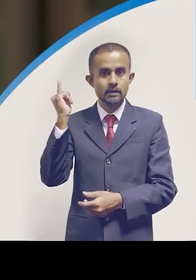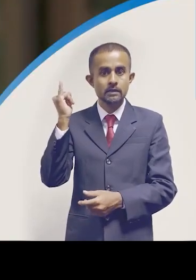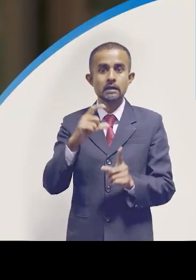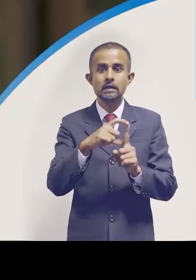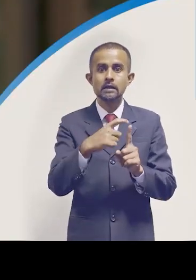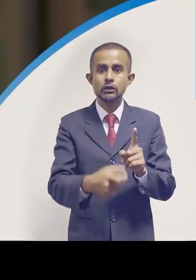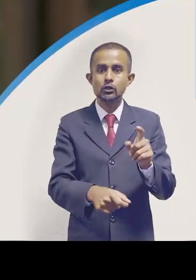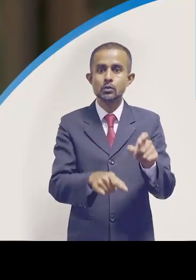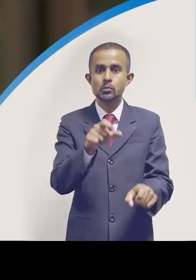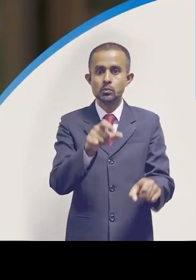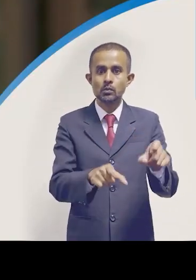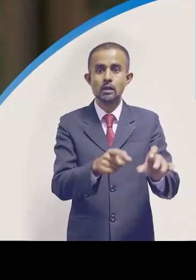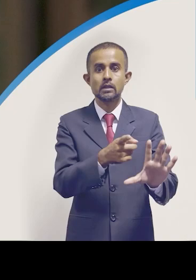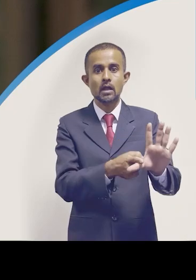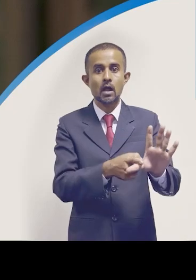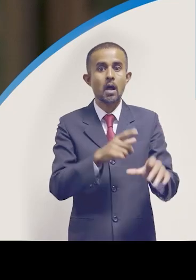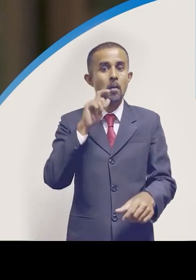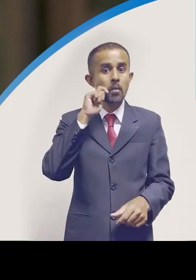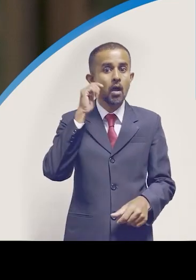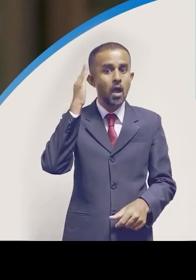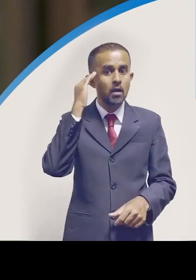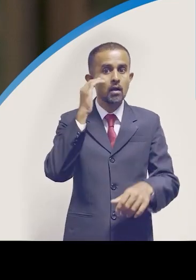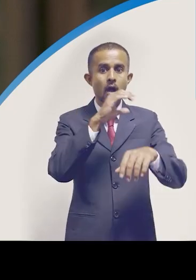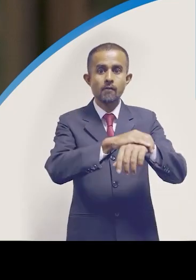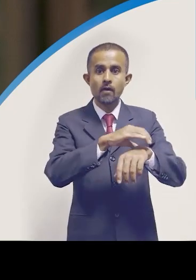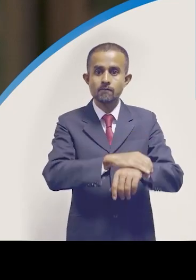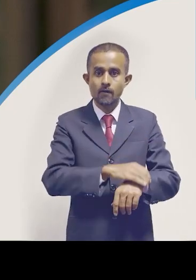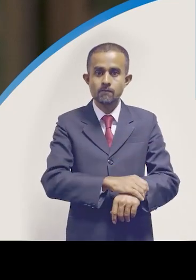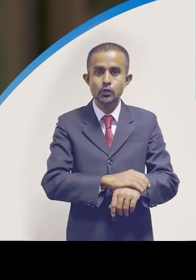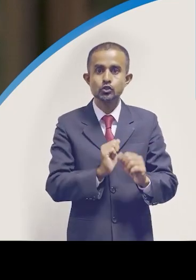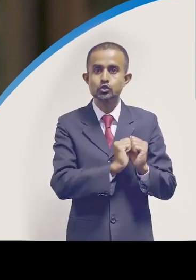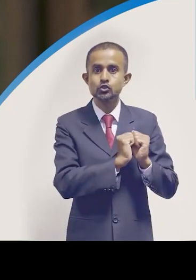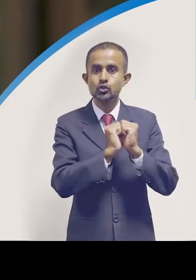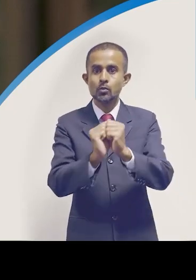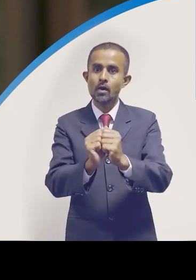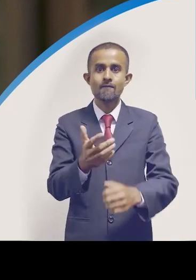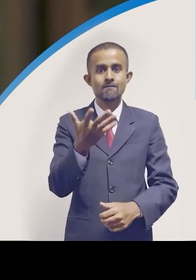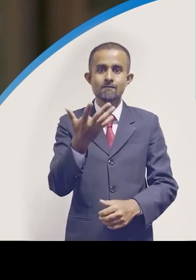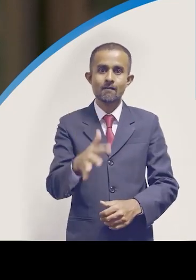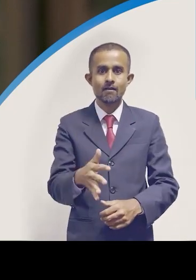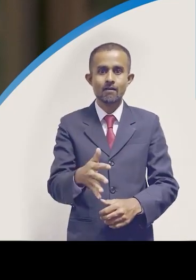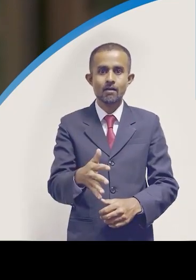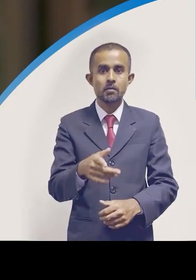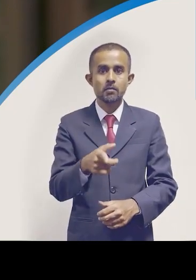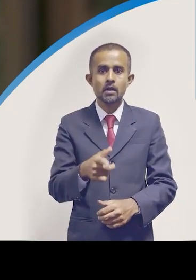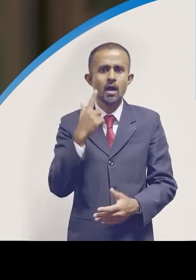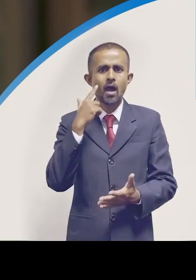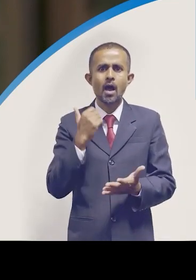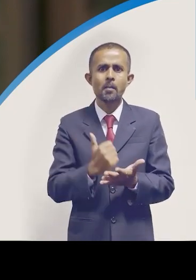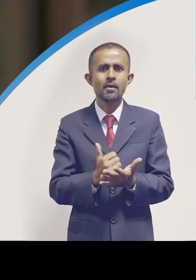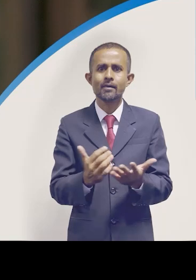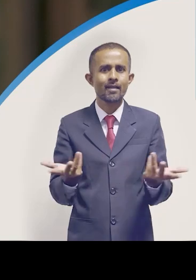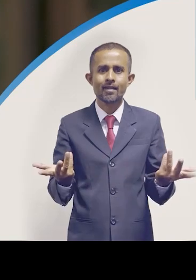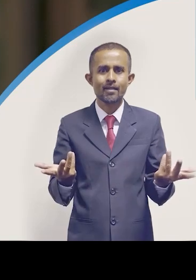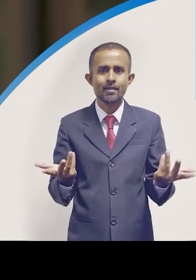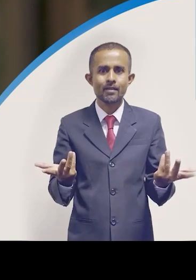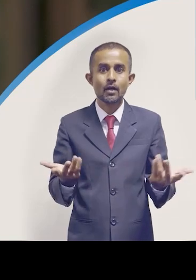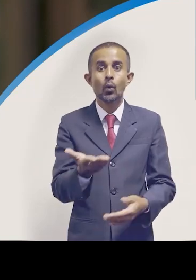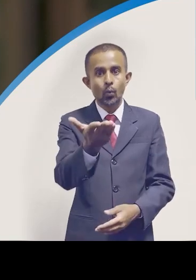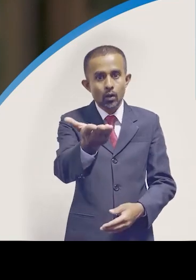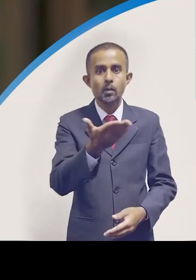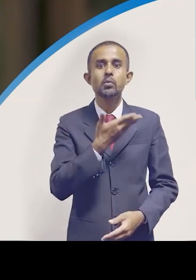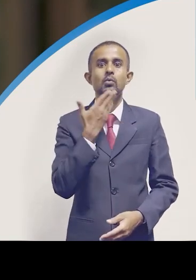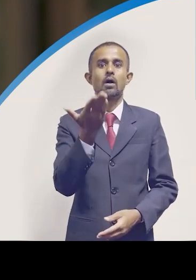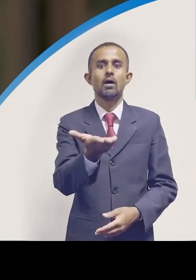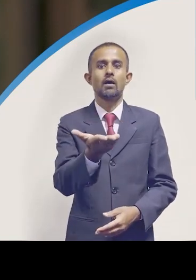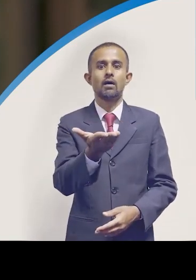නිලධාරීතුමියත් ආබාධ සහිත තරුණ තරුණියන් හඳුනාගෙන ඒ අය රැකියා ගත කළා. ඉතින් මේක කරන්න අපහසු